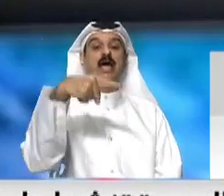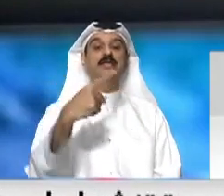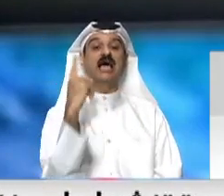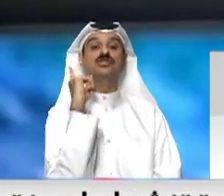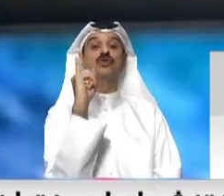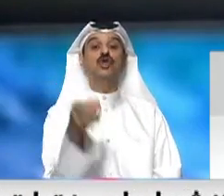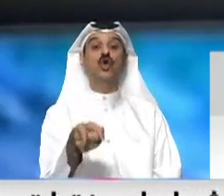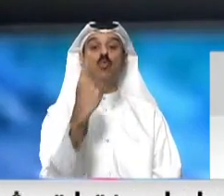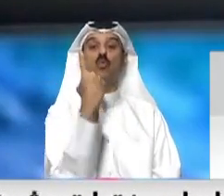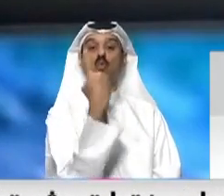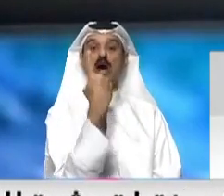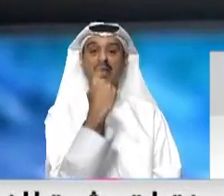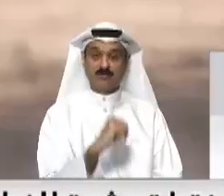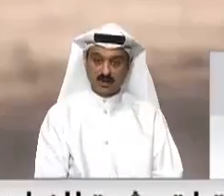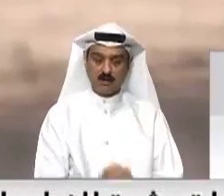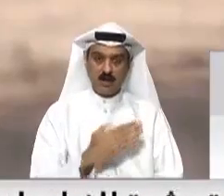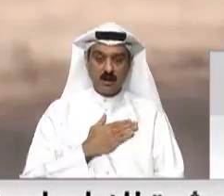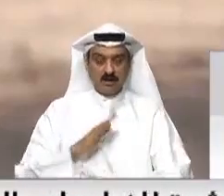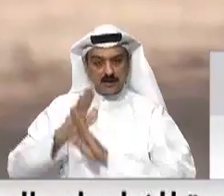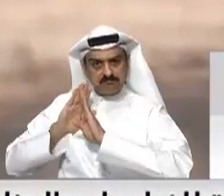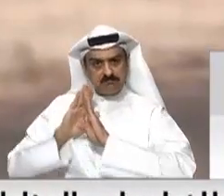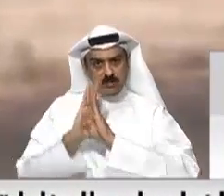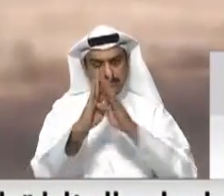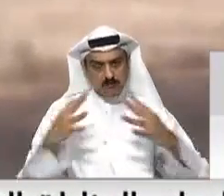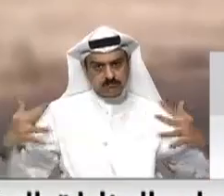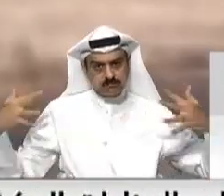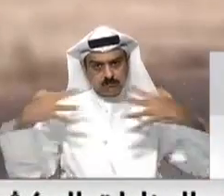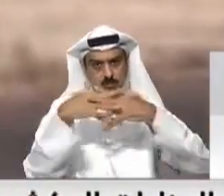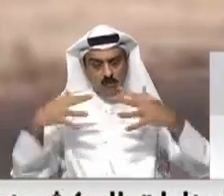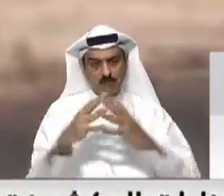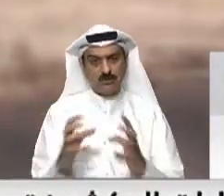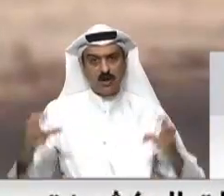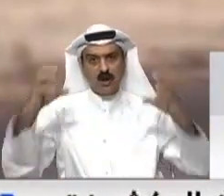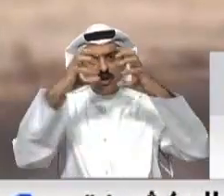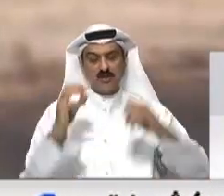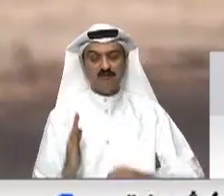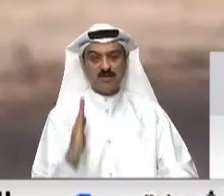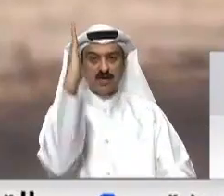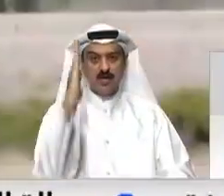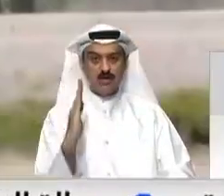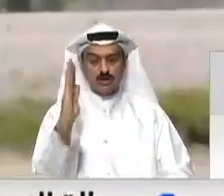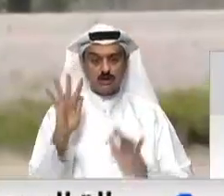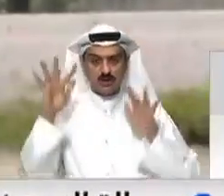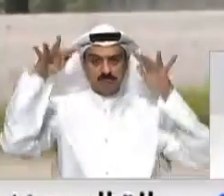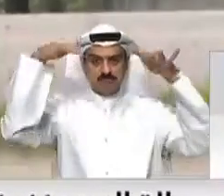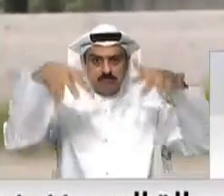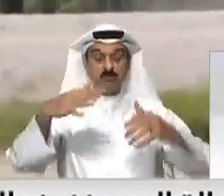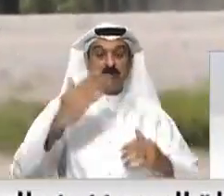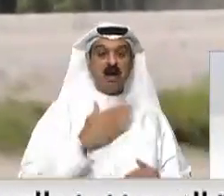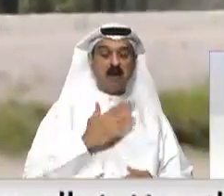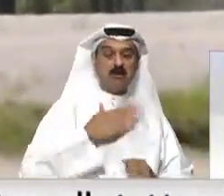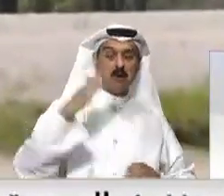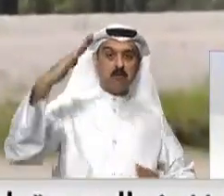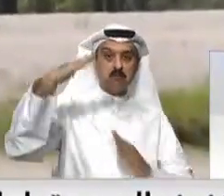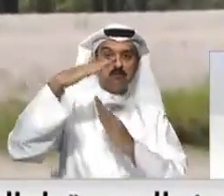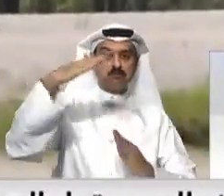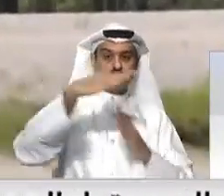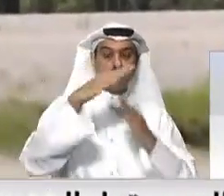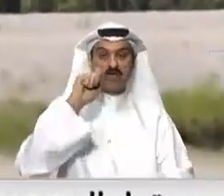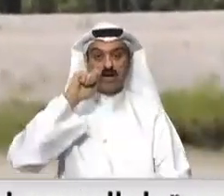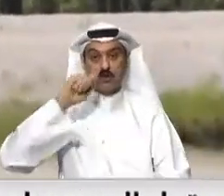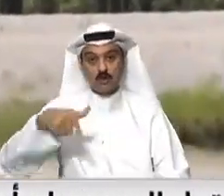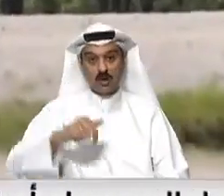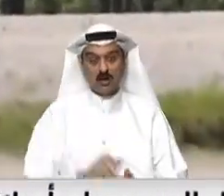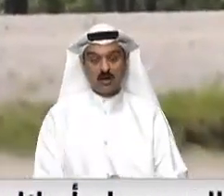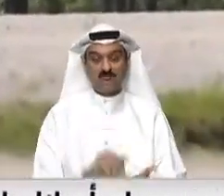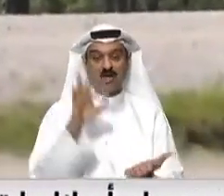واحد وان قواتها صدت ضربه مشتركه لانظمه اطلاق صواريخ متعدده للقوات الاوكرانيه في